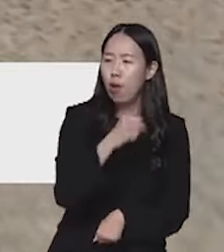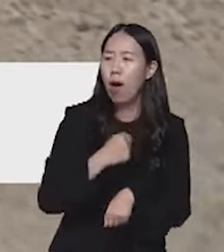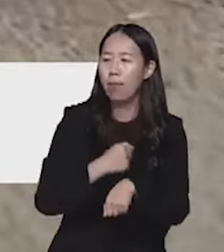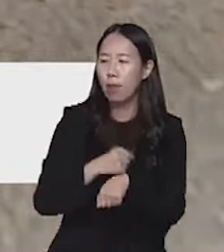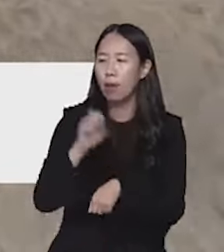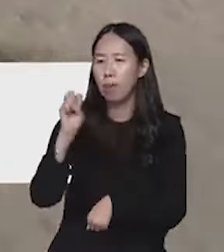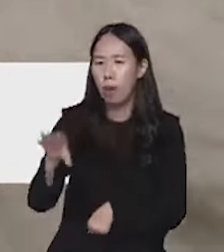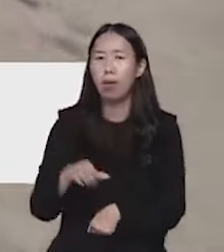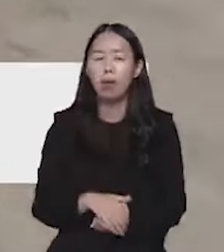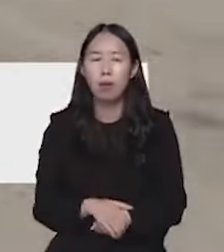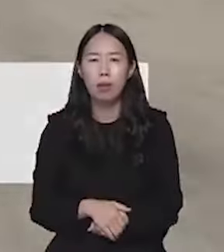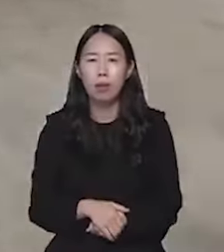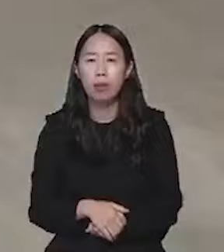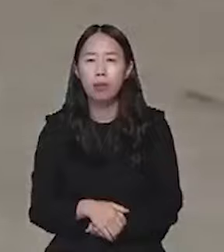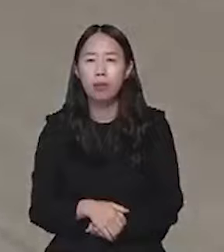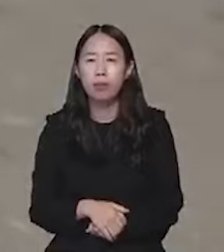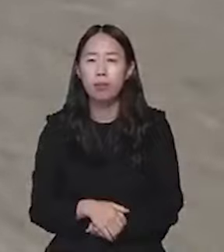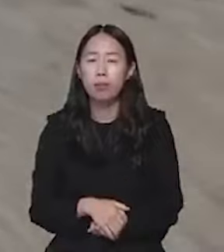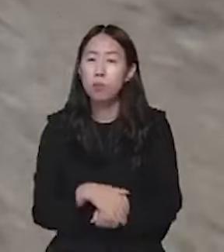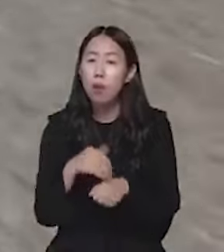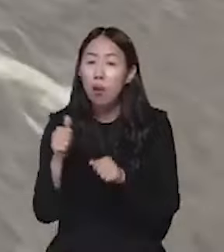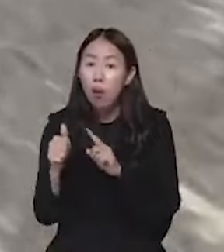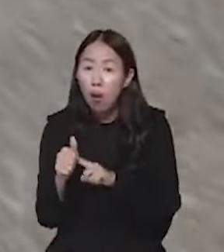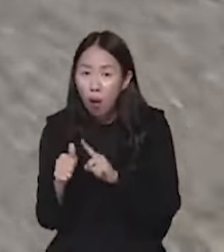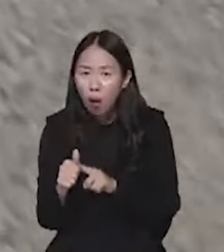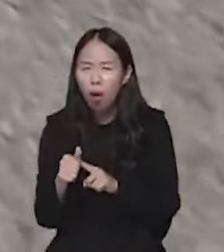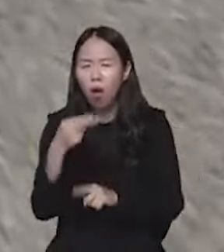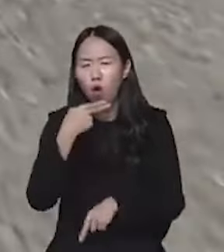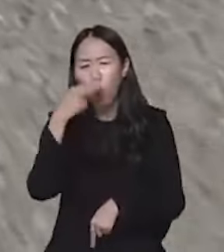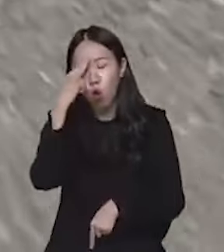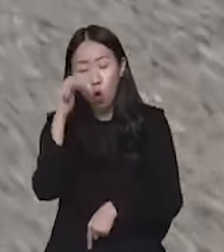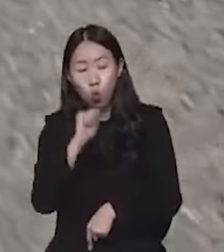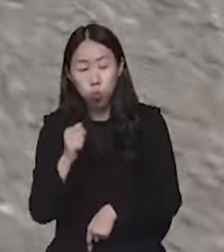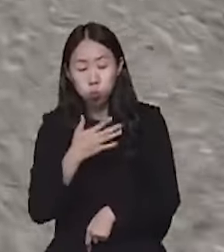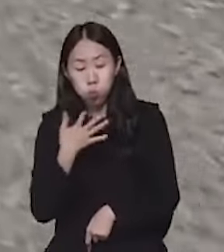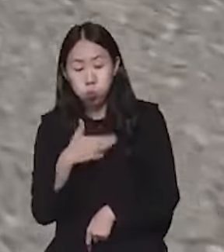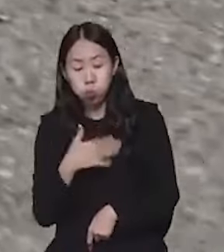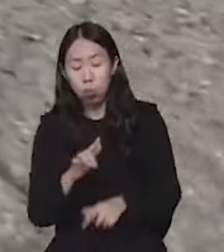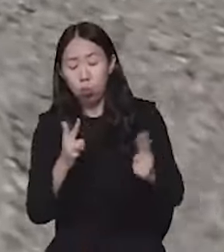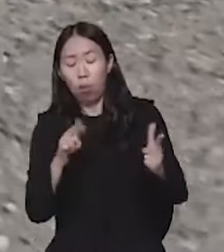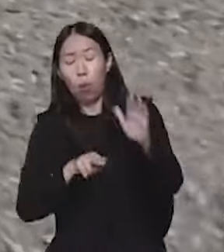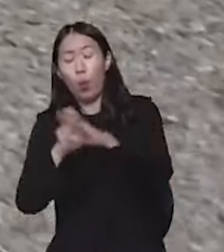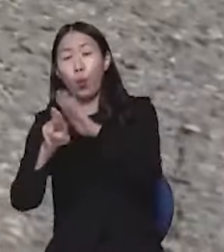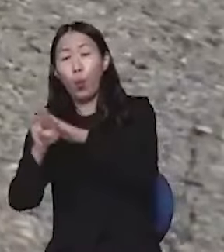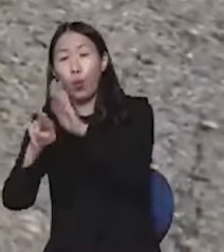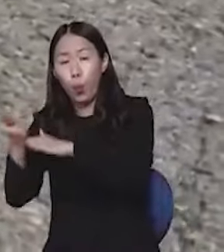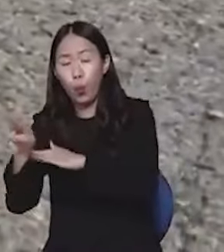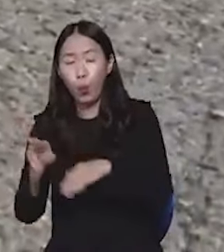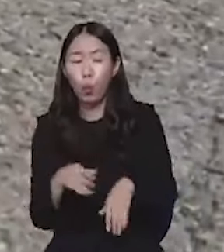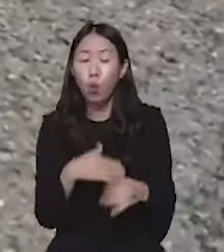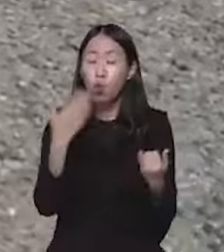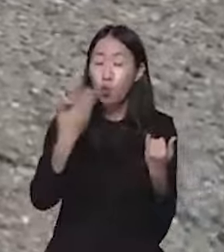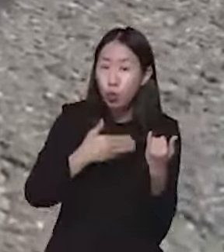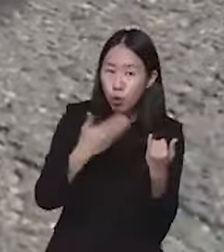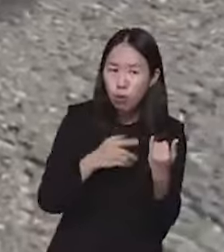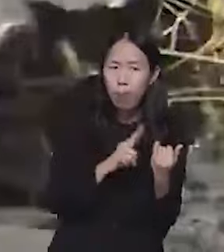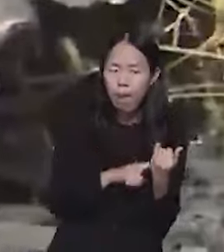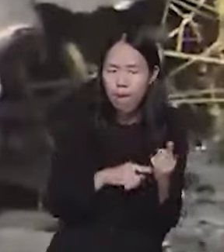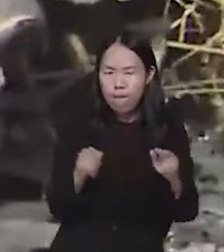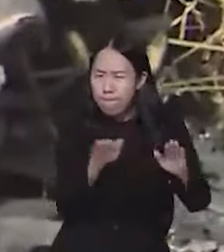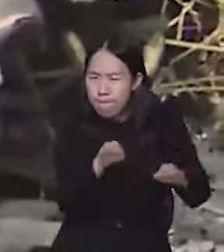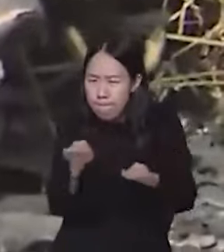것으로 전해졌습니다. A씨는 음주운전을 부인한 뒤 달아났고 담양오리 등 유튜버들이 A씨를